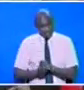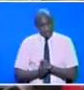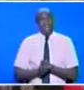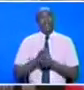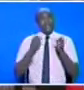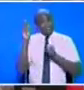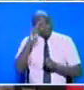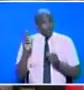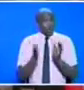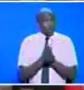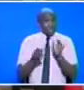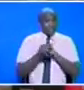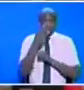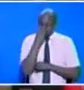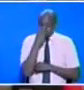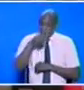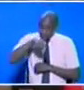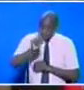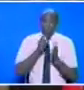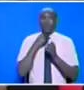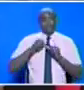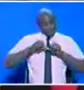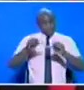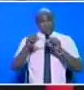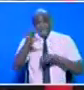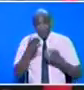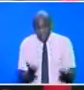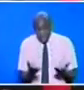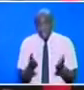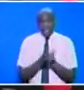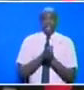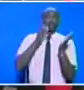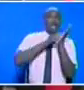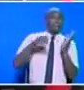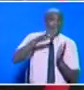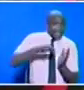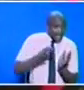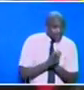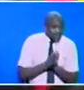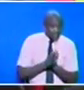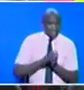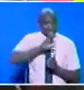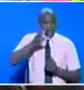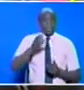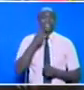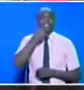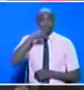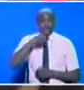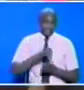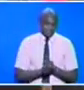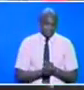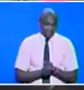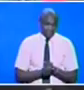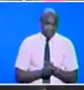na naibu wake wanatarajiwa kuendeleza kampeni zao katika eneo la Ukambani, hususan kaunti ya Kitui.